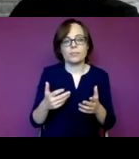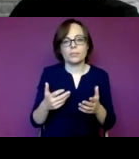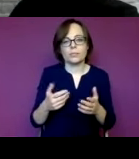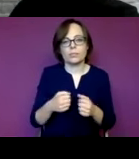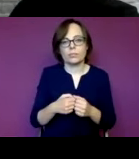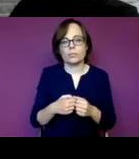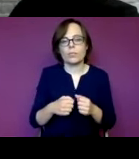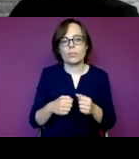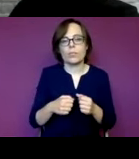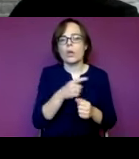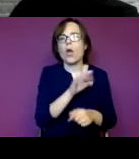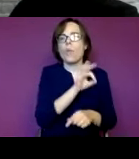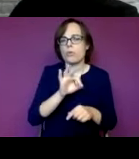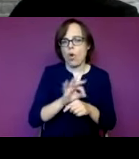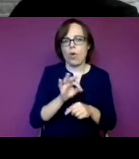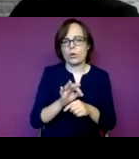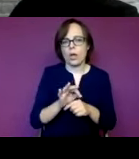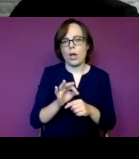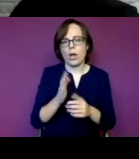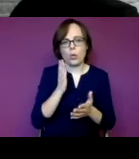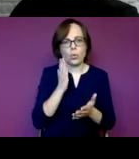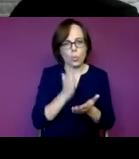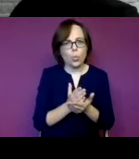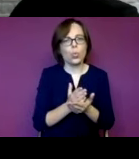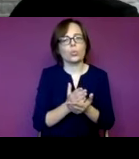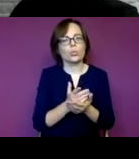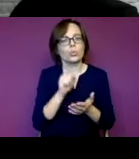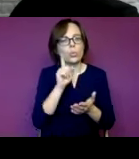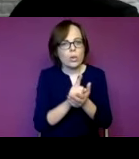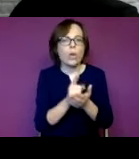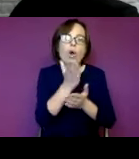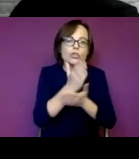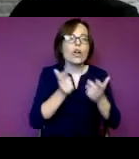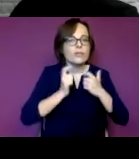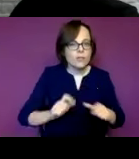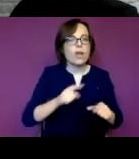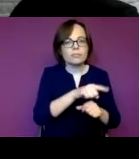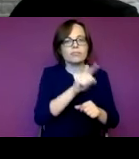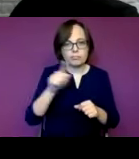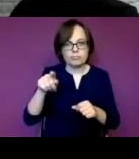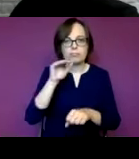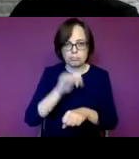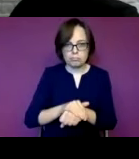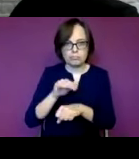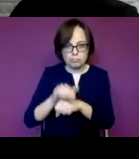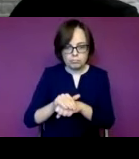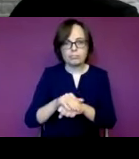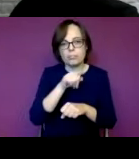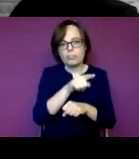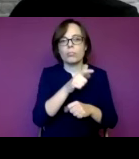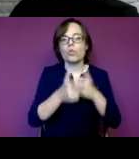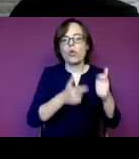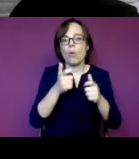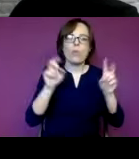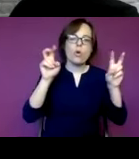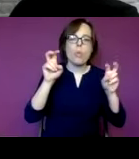ten projekt trwa już na takim poziomie, gdzie pewne wsie w to weszły i budują pewien produkt o